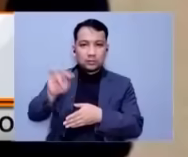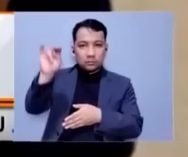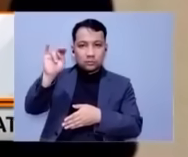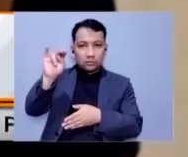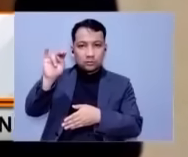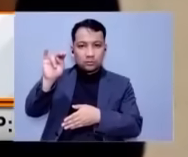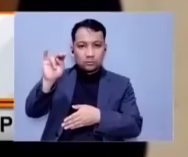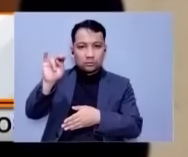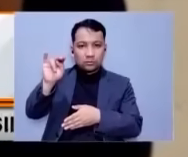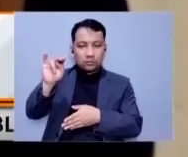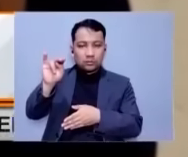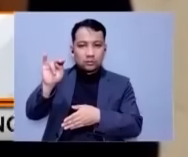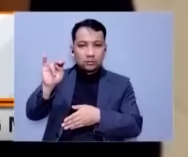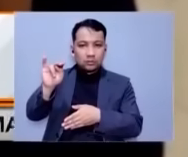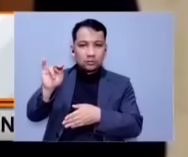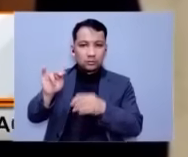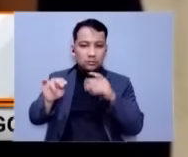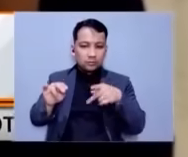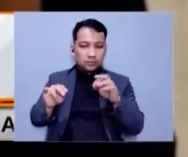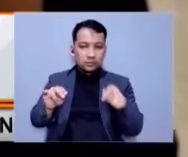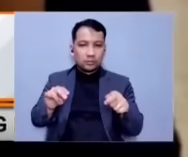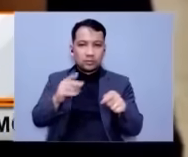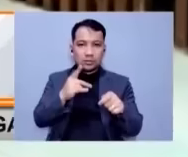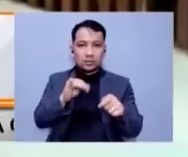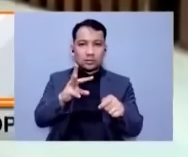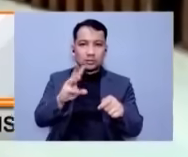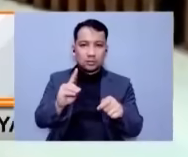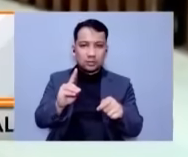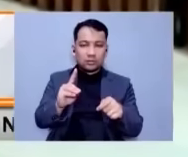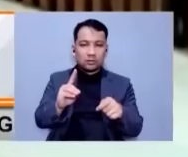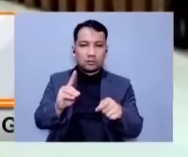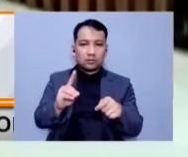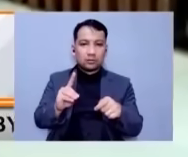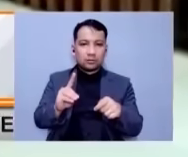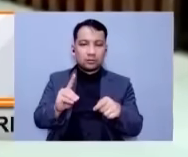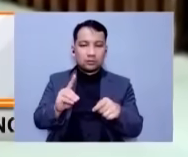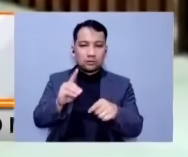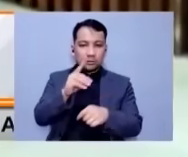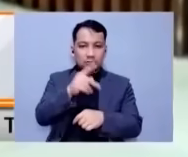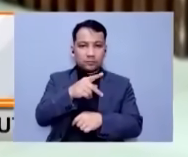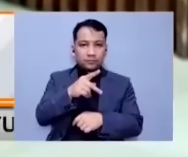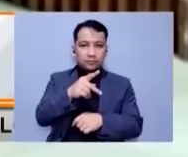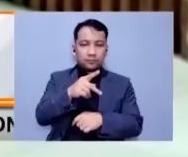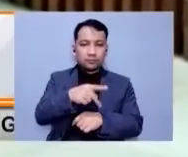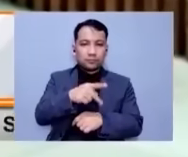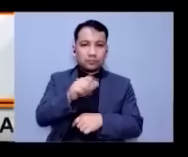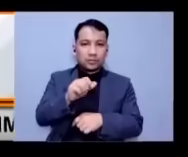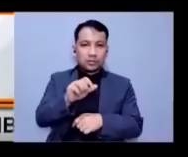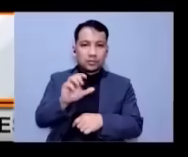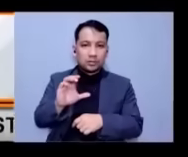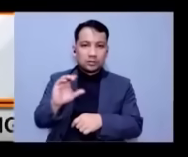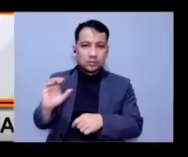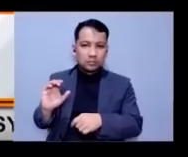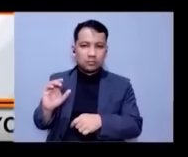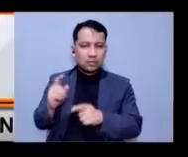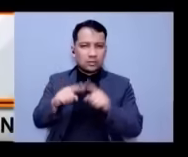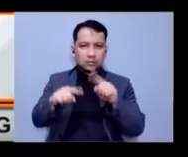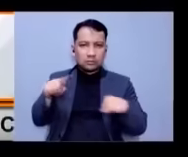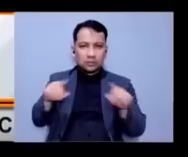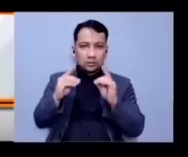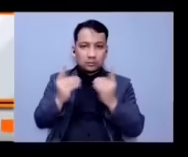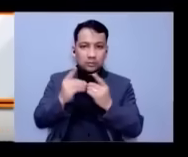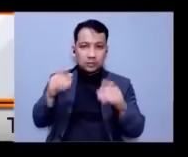sila ng operatiba ng PNP, DSWD, Presidential Anti-Organized Crime Commission at iba pang ahensya sa Davao